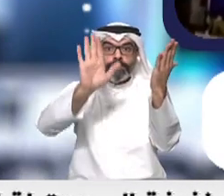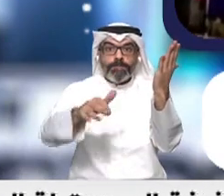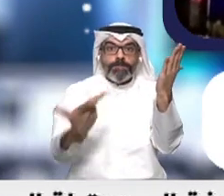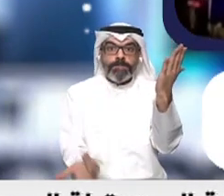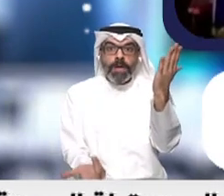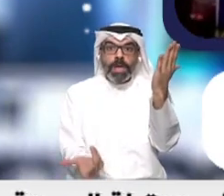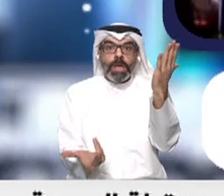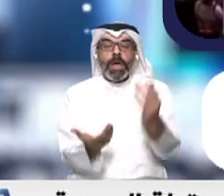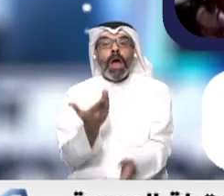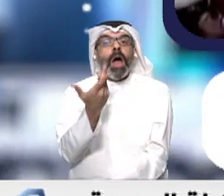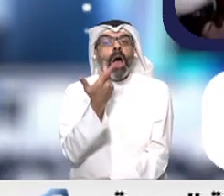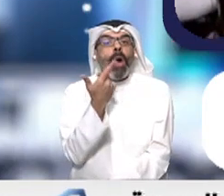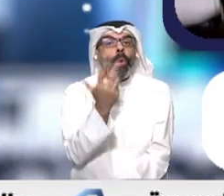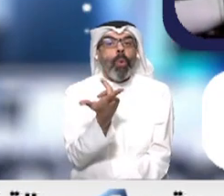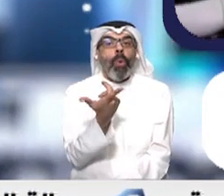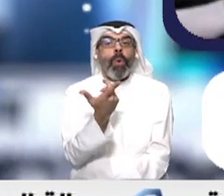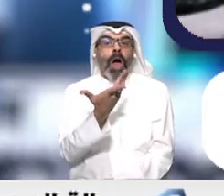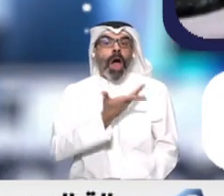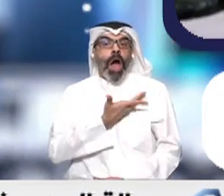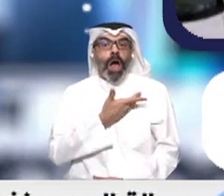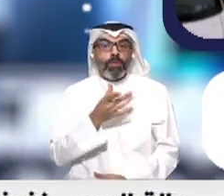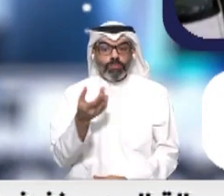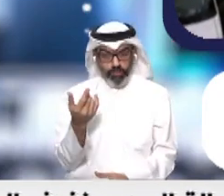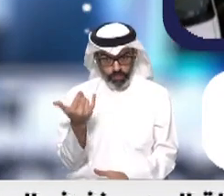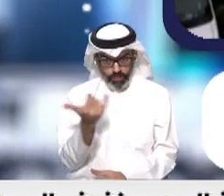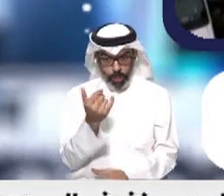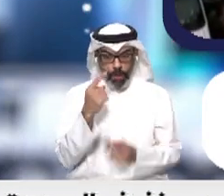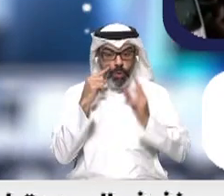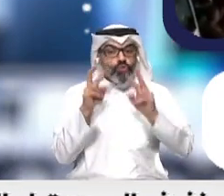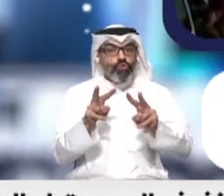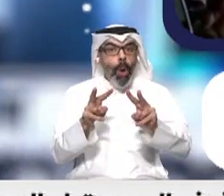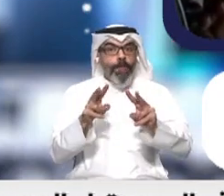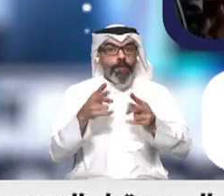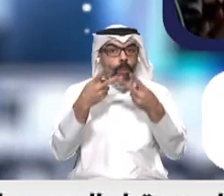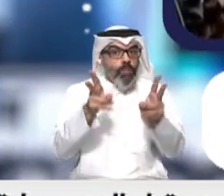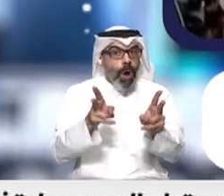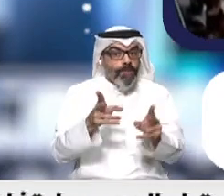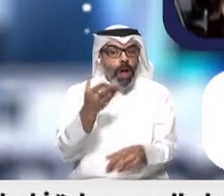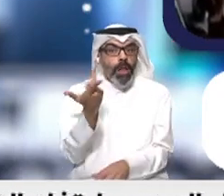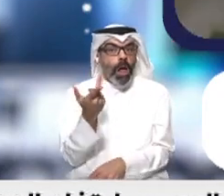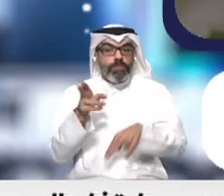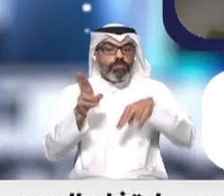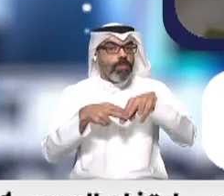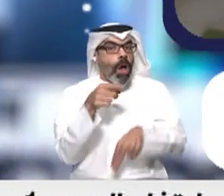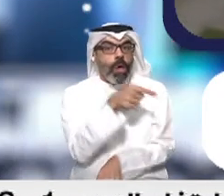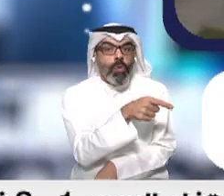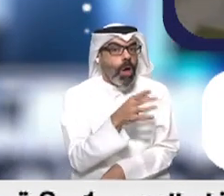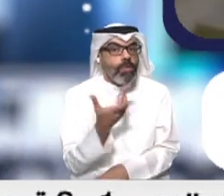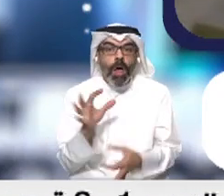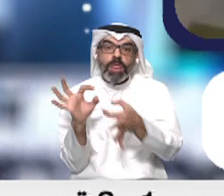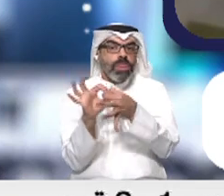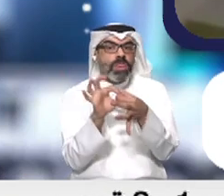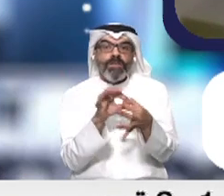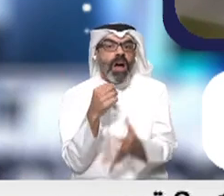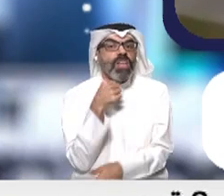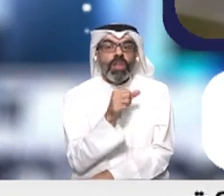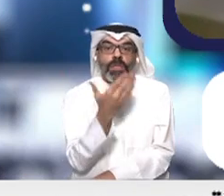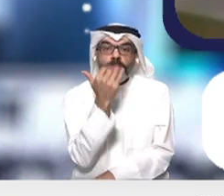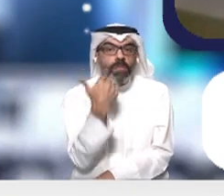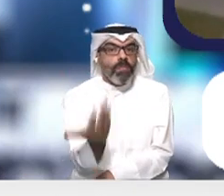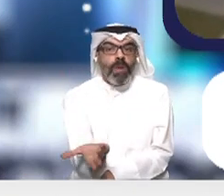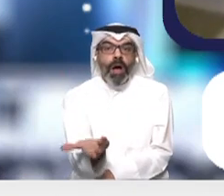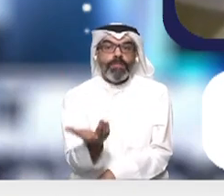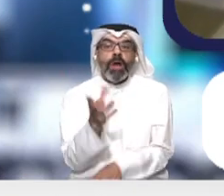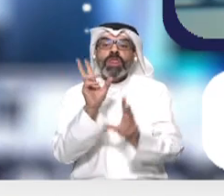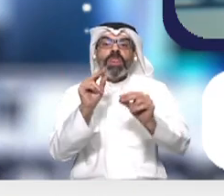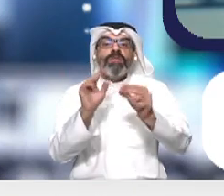بالتأكيد يعني هذه نقطة مهمة جدا لا يدركها الجميع، أنه لن تكون هناك اتفاقات جديدة أو الالتفاف على الاتفاقات